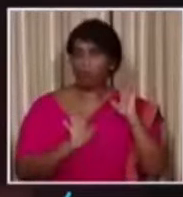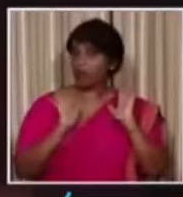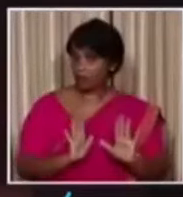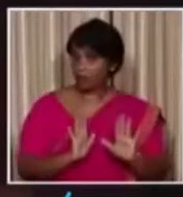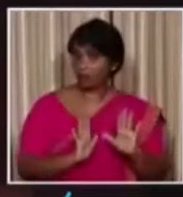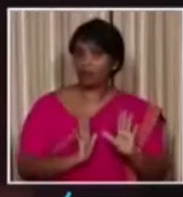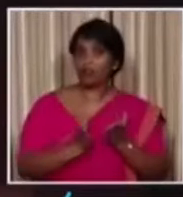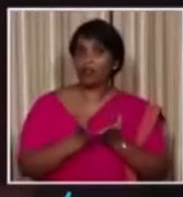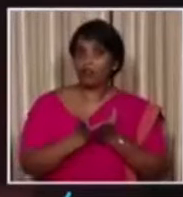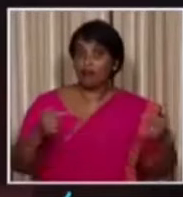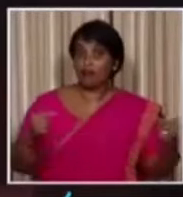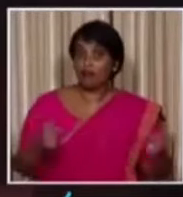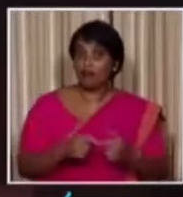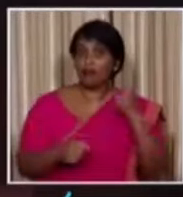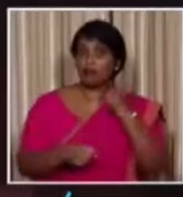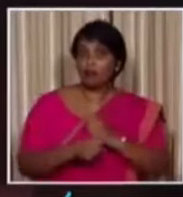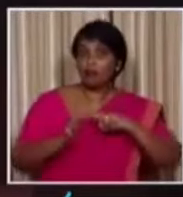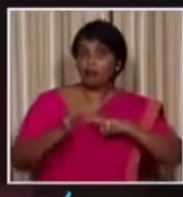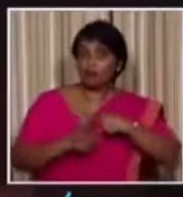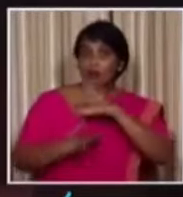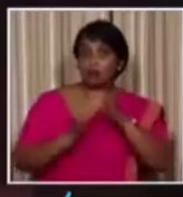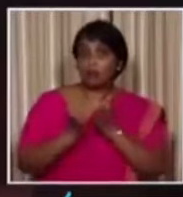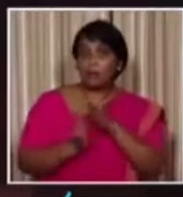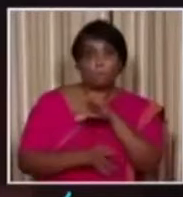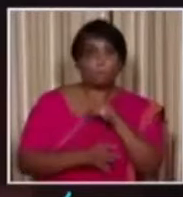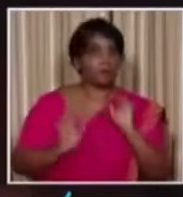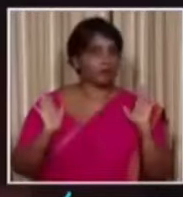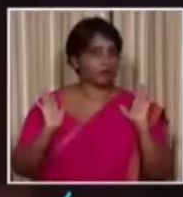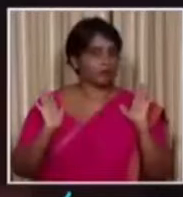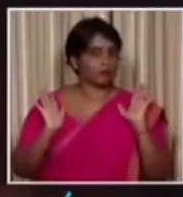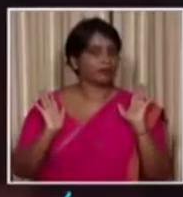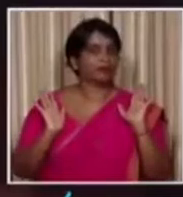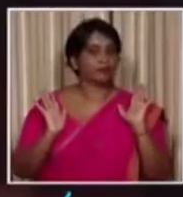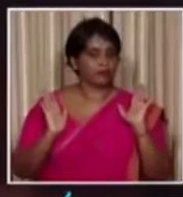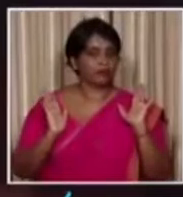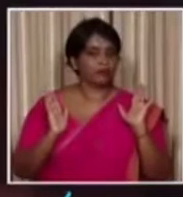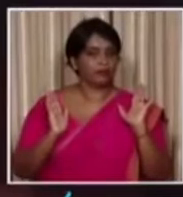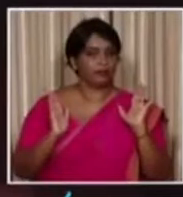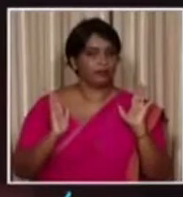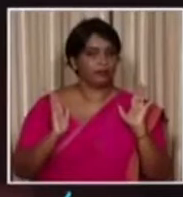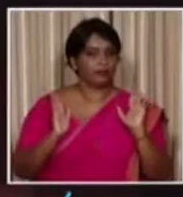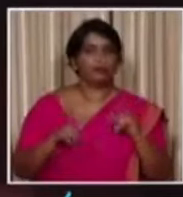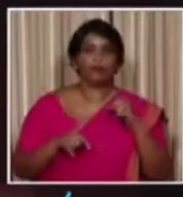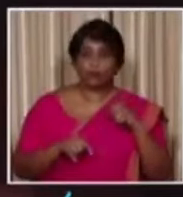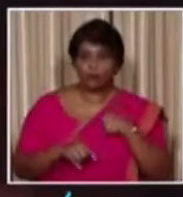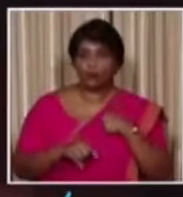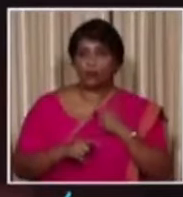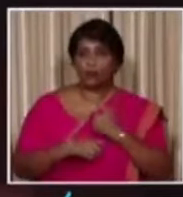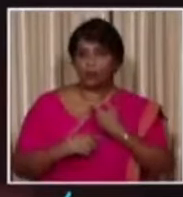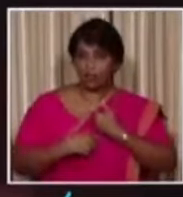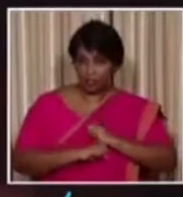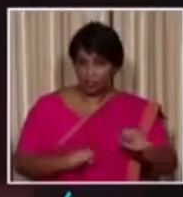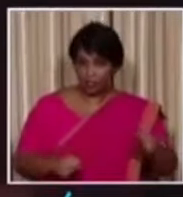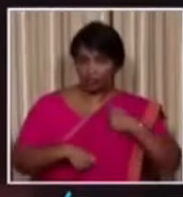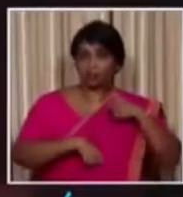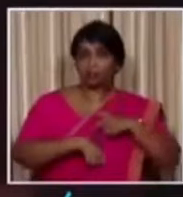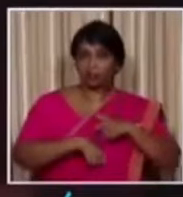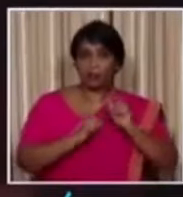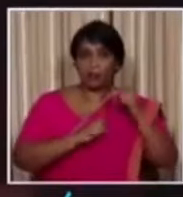හැබැයි වරායේ රජයේ උපකරණ යාත්‍රා පාවිච්චි කරන්න බෑ. ඒ නිසා මම නැති වෙලාවේ